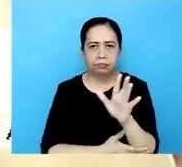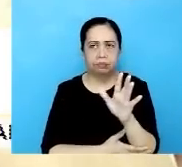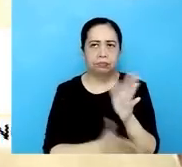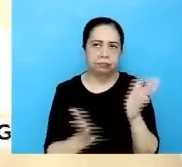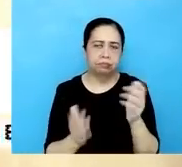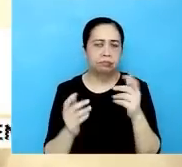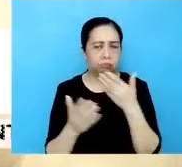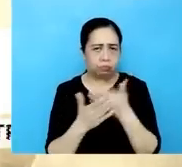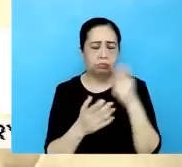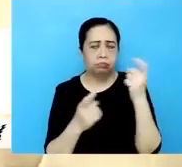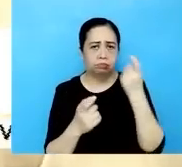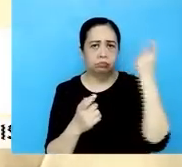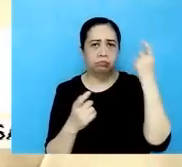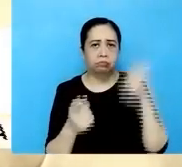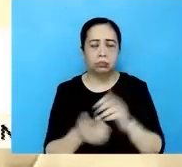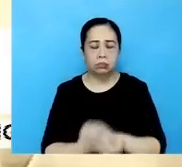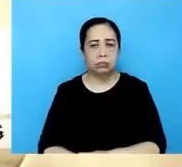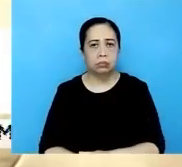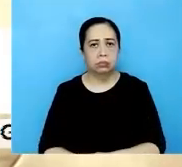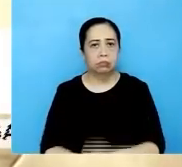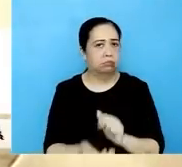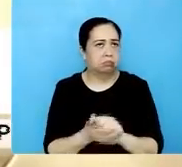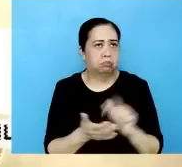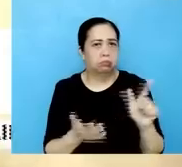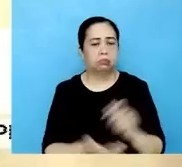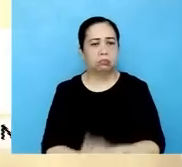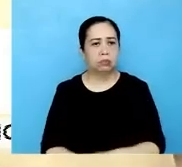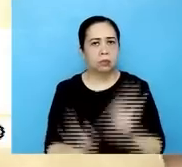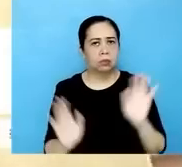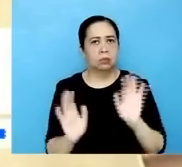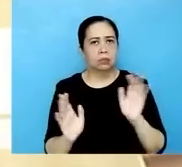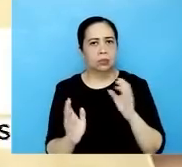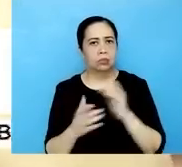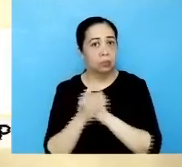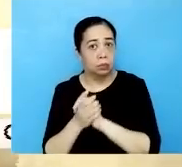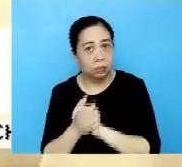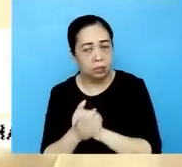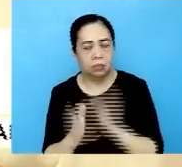in her cup. So that's all. Ayoko naman mag-congratulate.